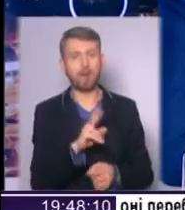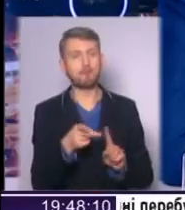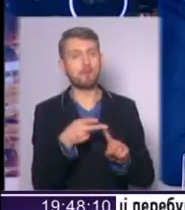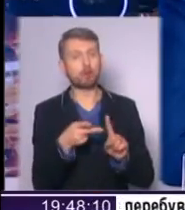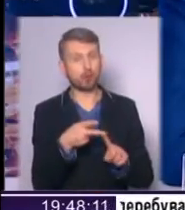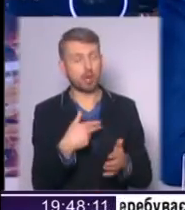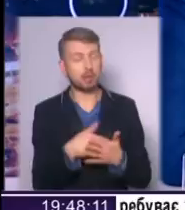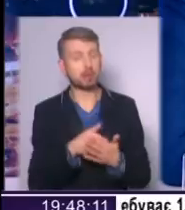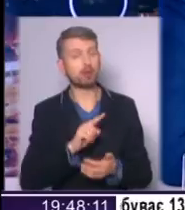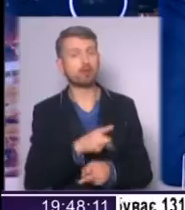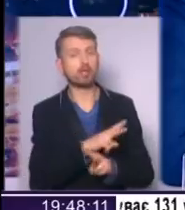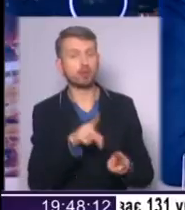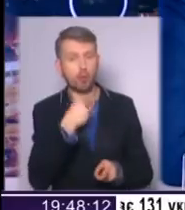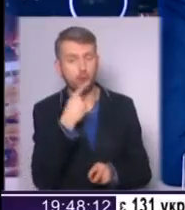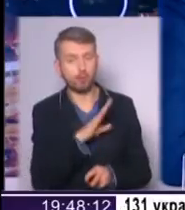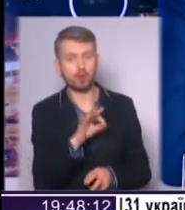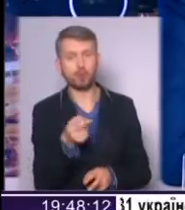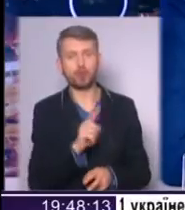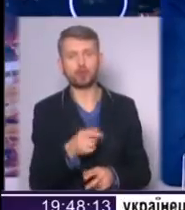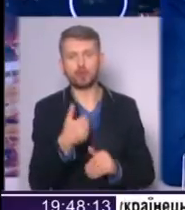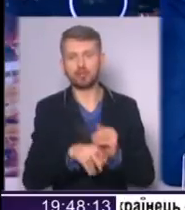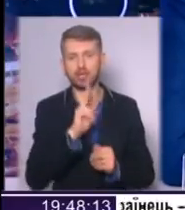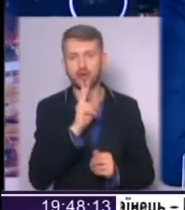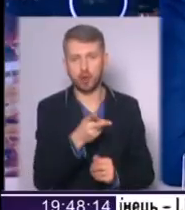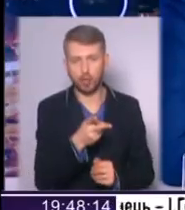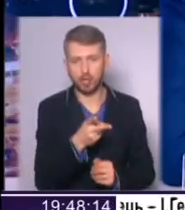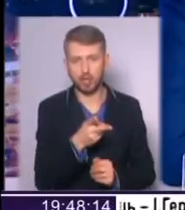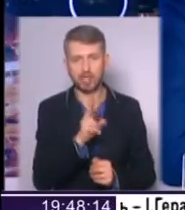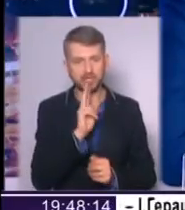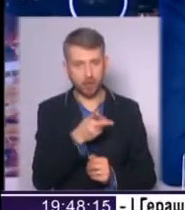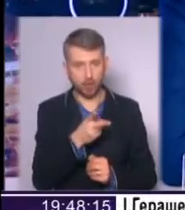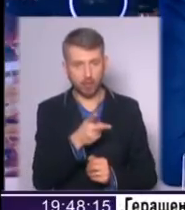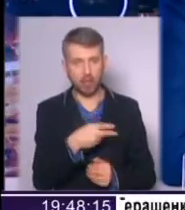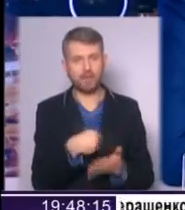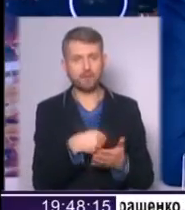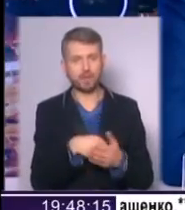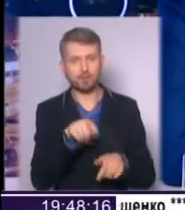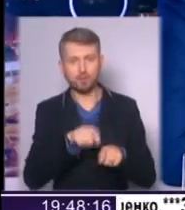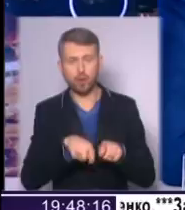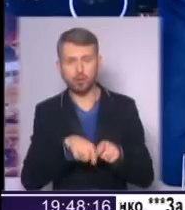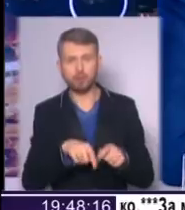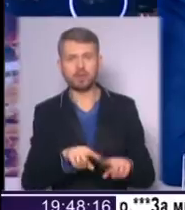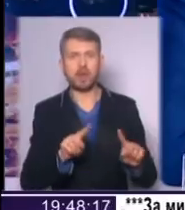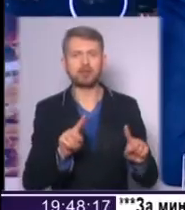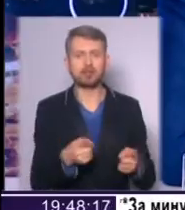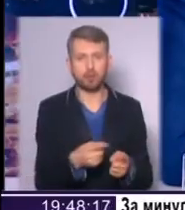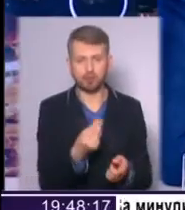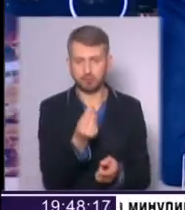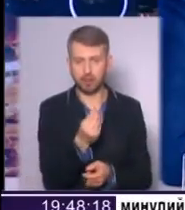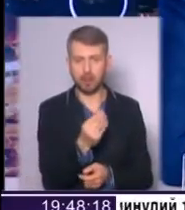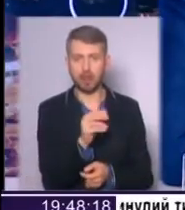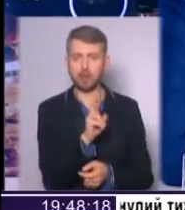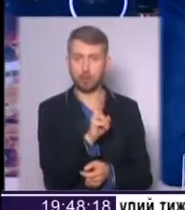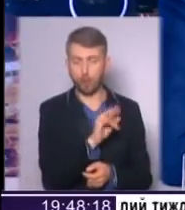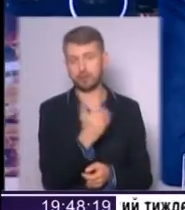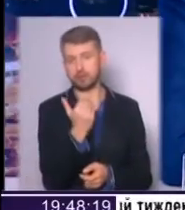наприклад, чому ніхто не говорить про те, що вже два роки фінмоніторингом заарештовані активи Януковича та його приспішників,